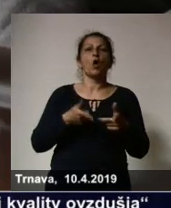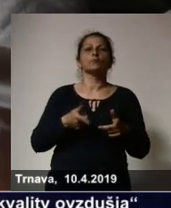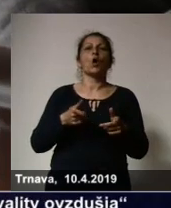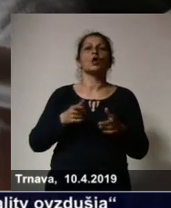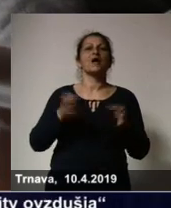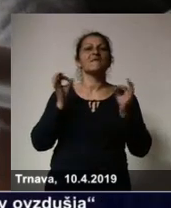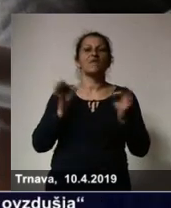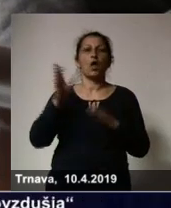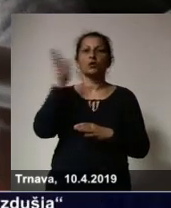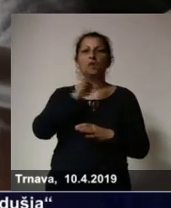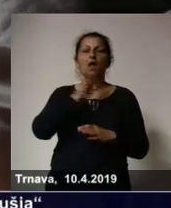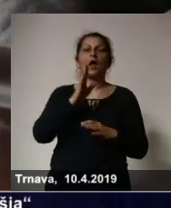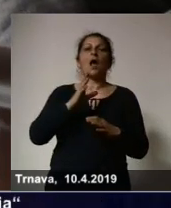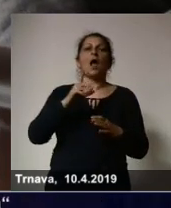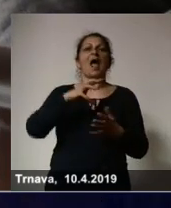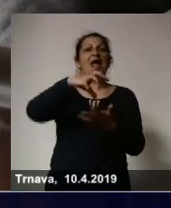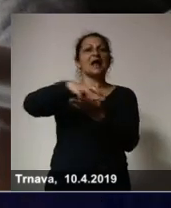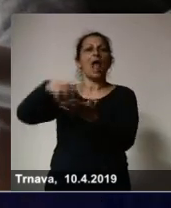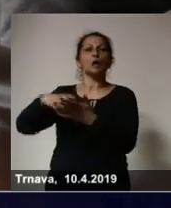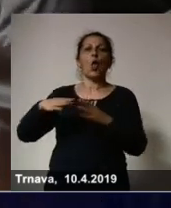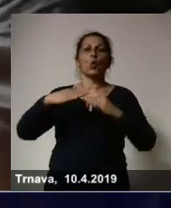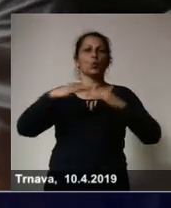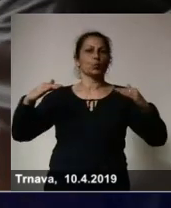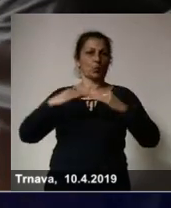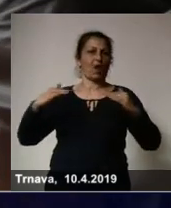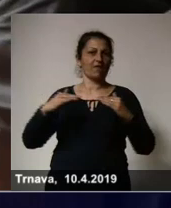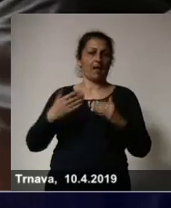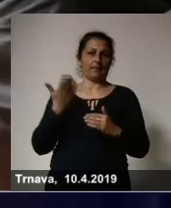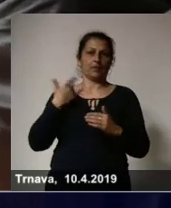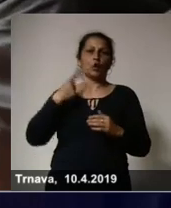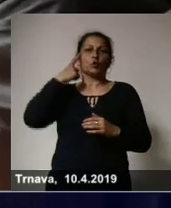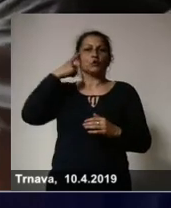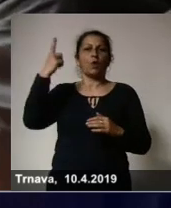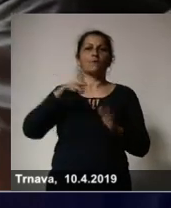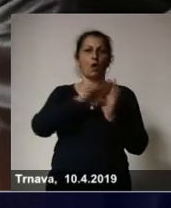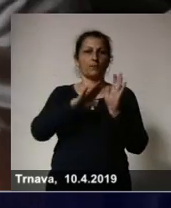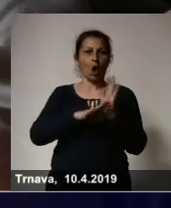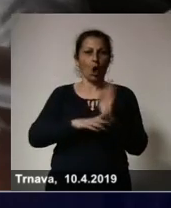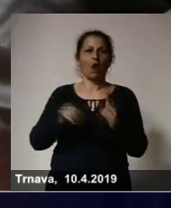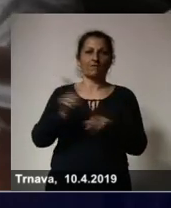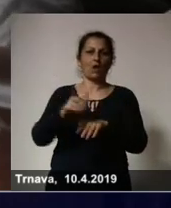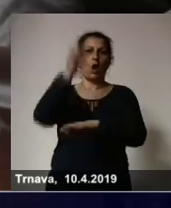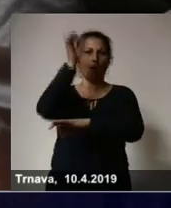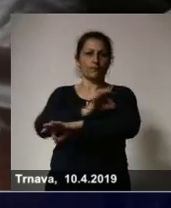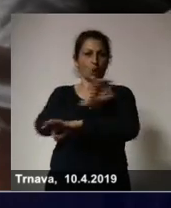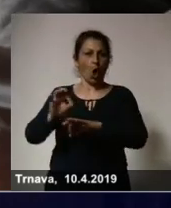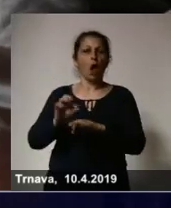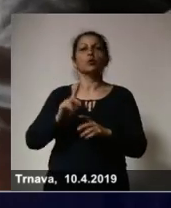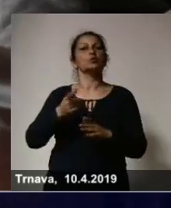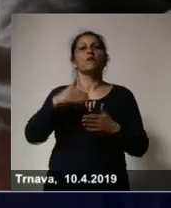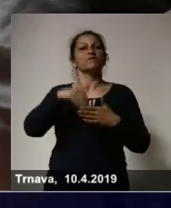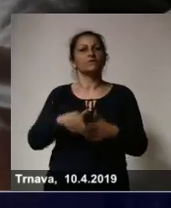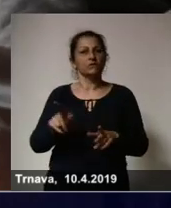kvality ovzdušia na regionálnej úrovni v rámci spomenutého programu LIFE integrovaný projekt, ktorého účelom je